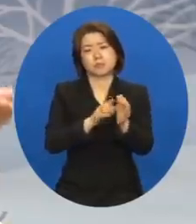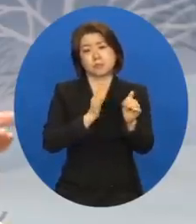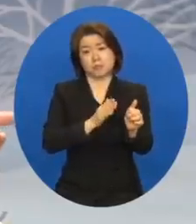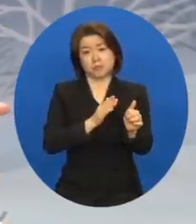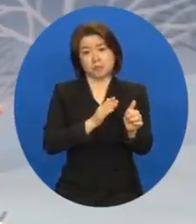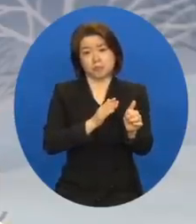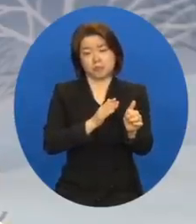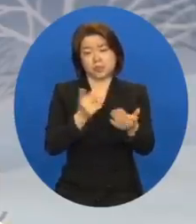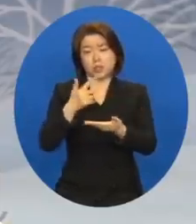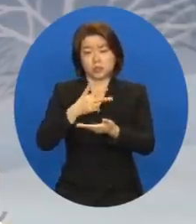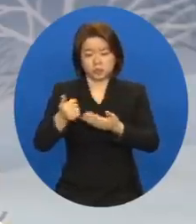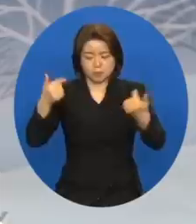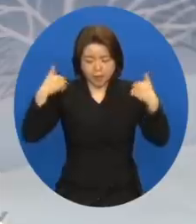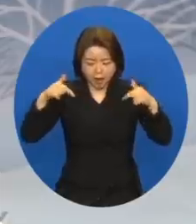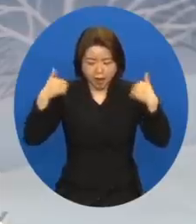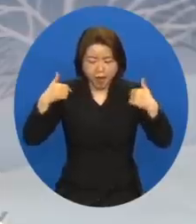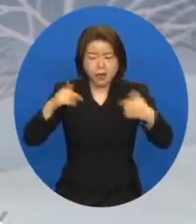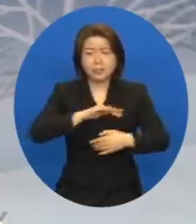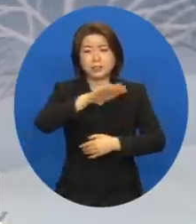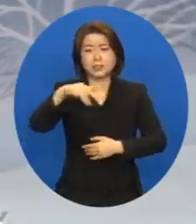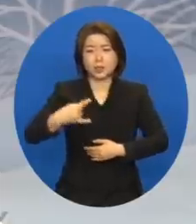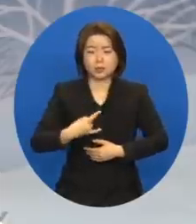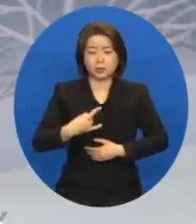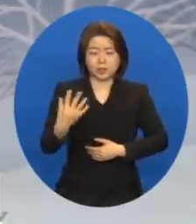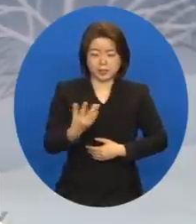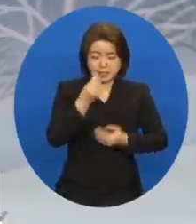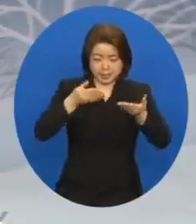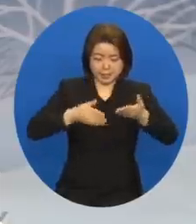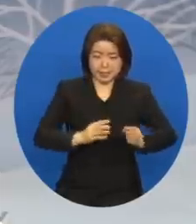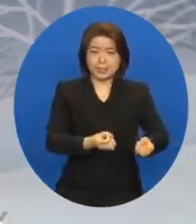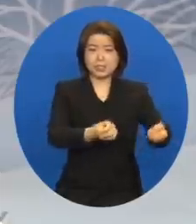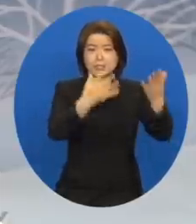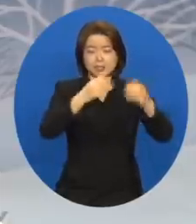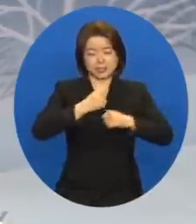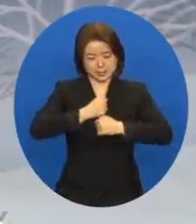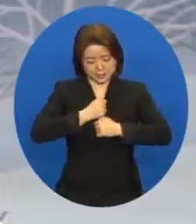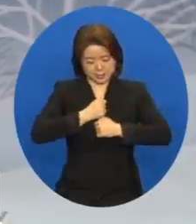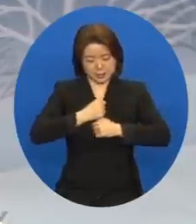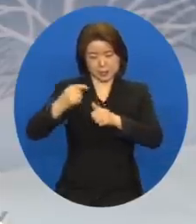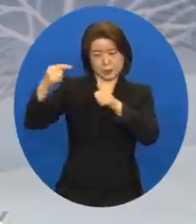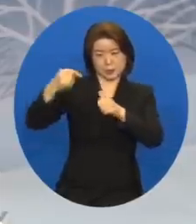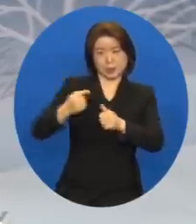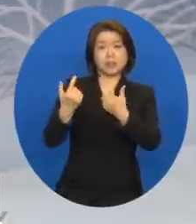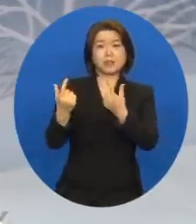주님은 이렇게 해마다 우리에게 성탄절을 지키게 하는 것입니다.